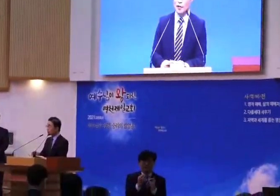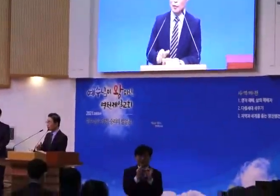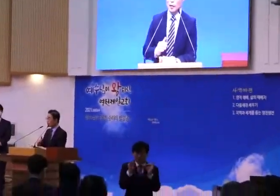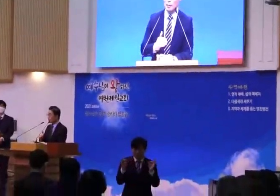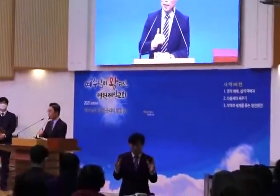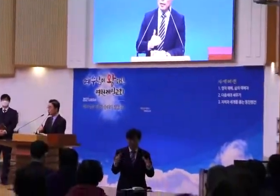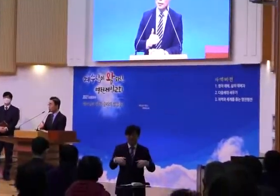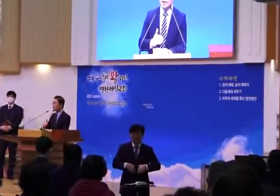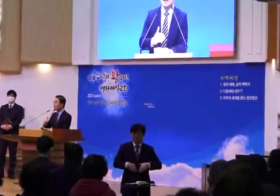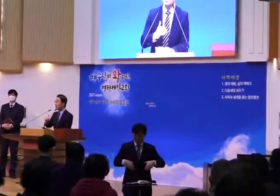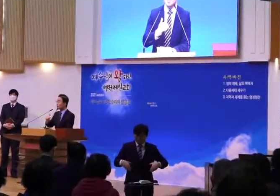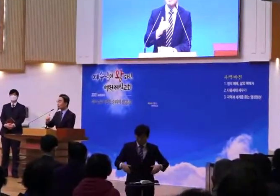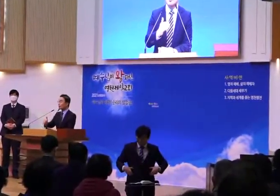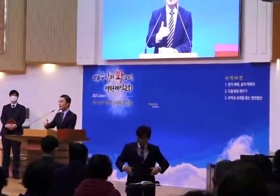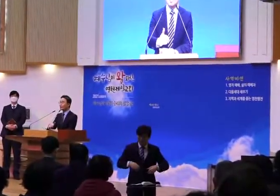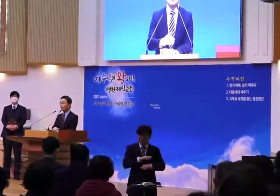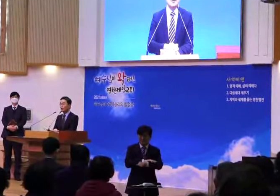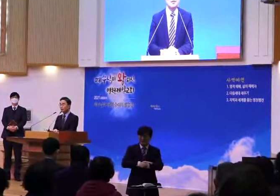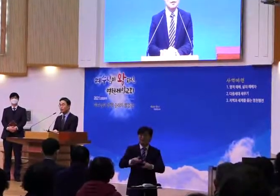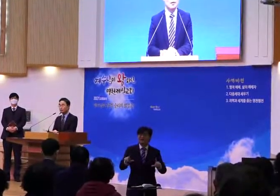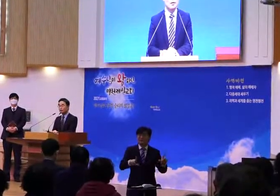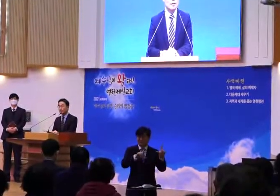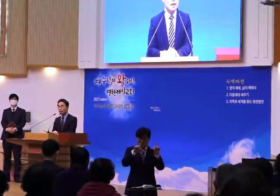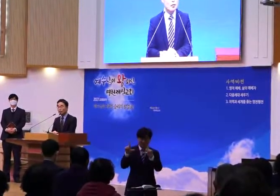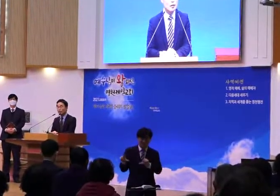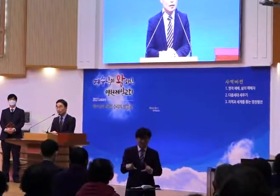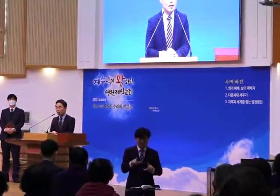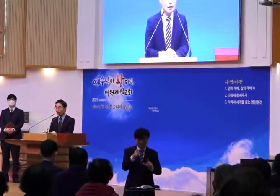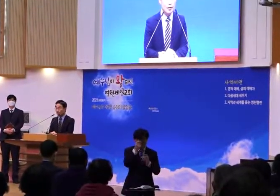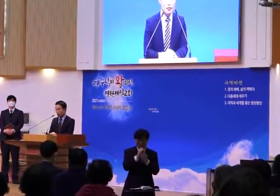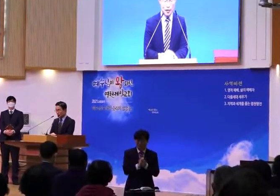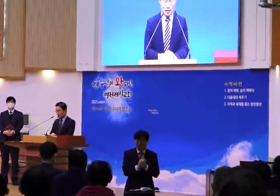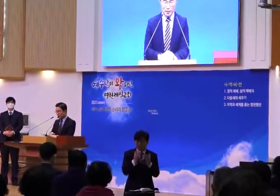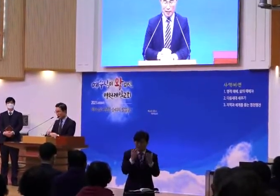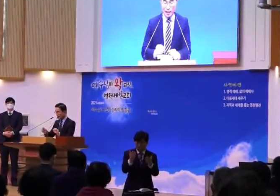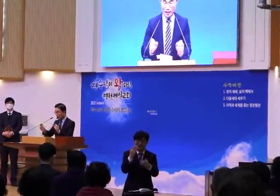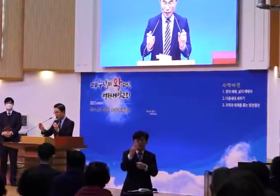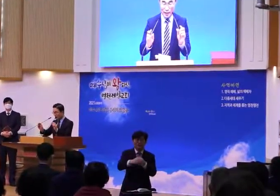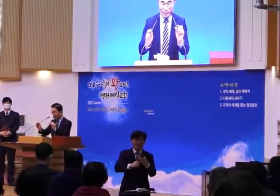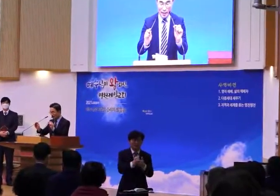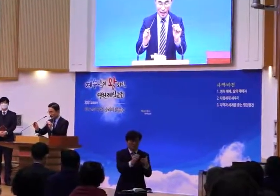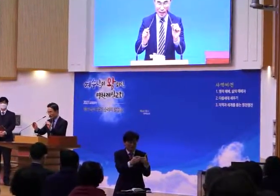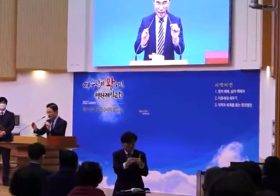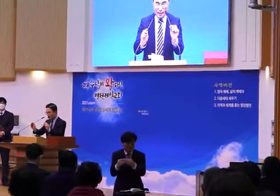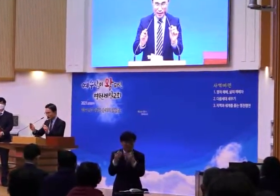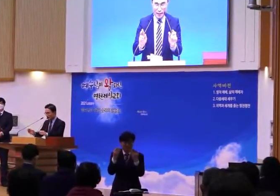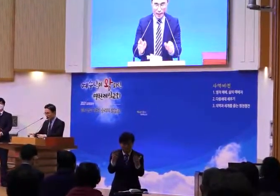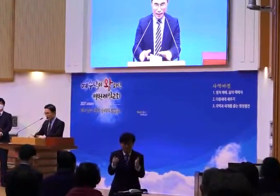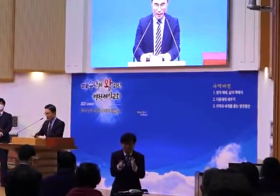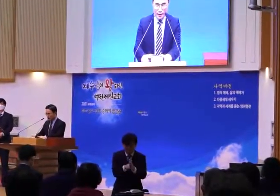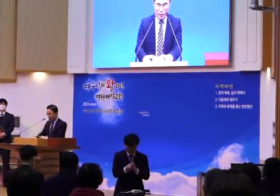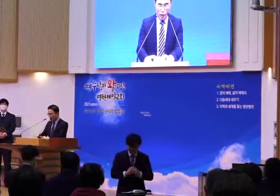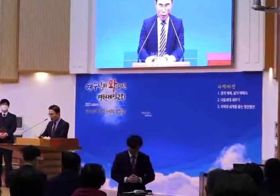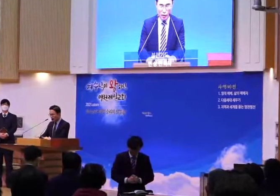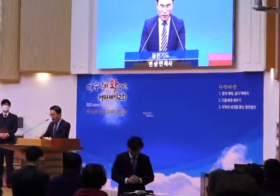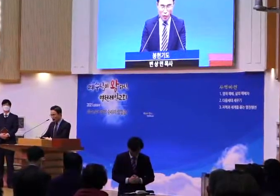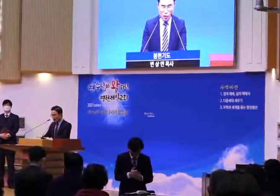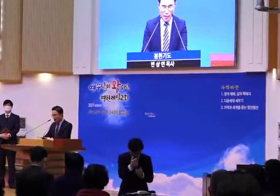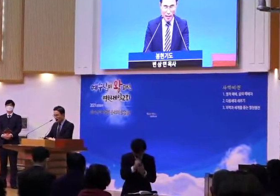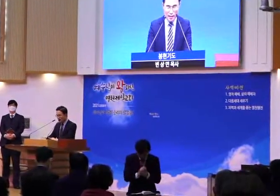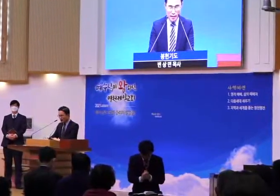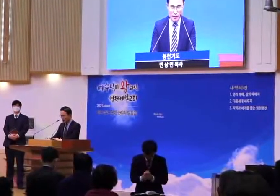주님께서 여러분의 발걸음이 앞으로 나가도록 승리하도록 이끌어 주실 것입니다. 기도하겠습니다. 우리의 모든